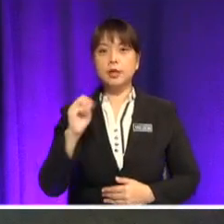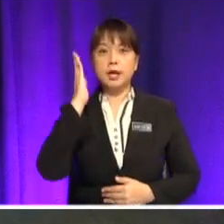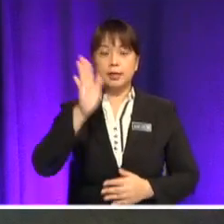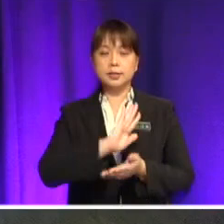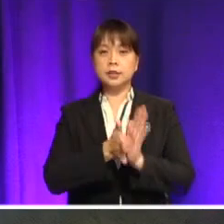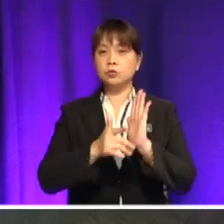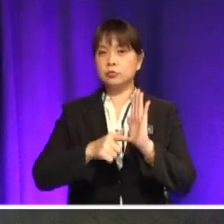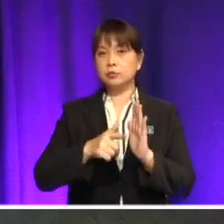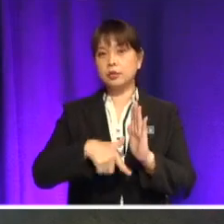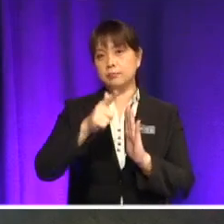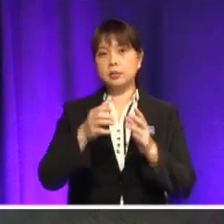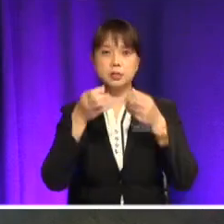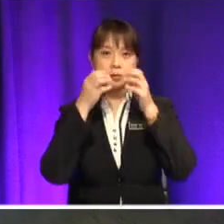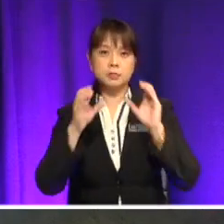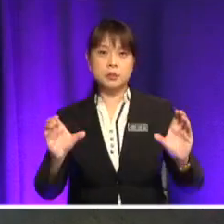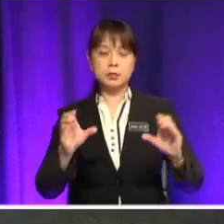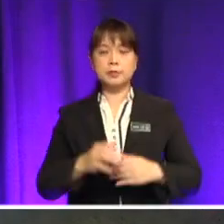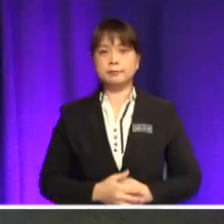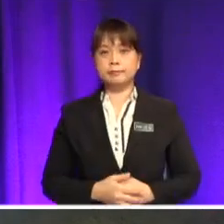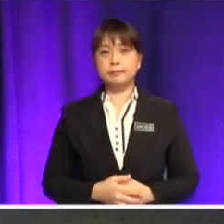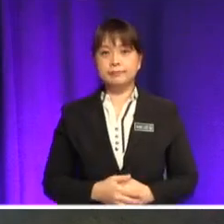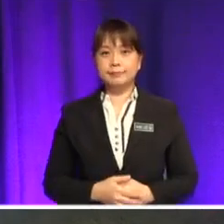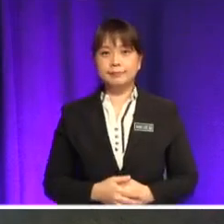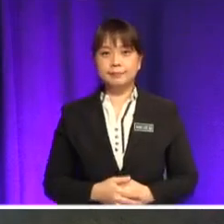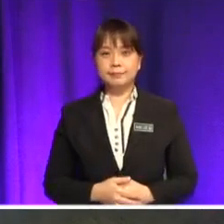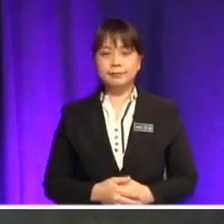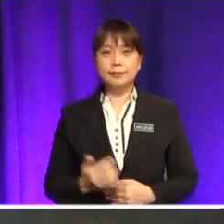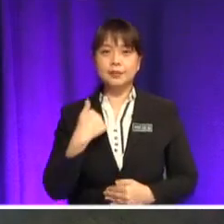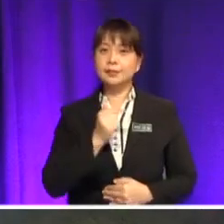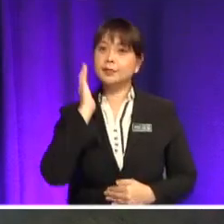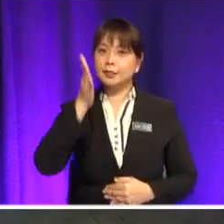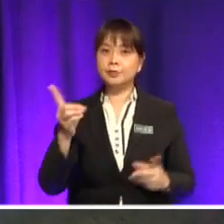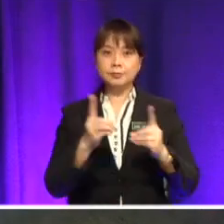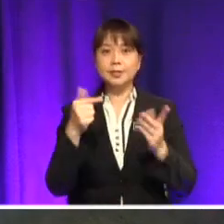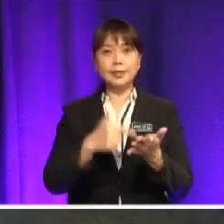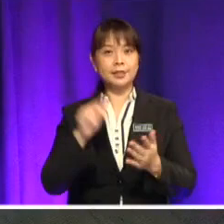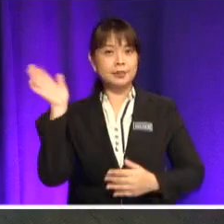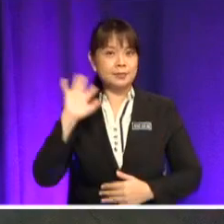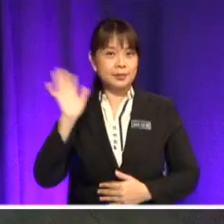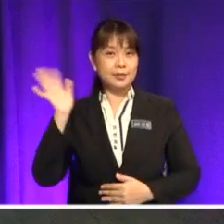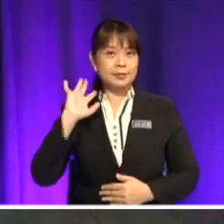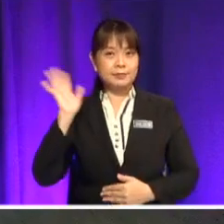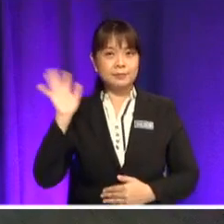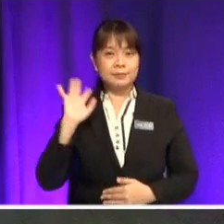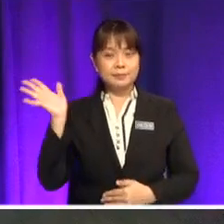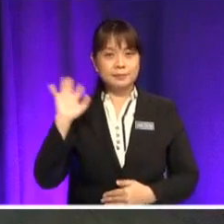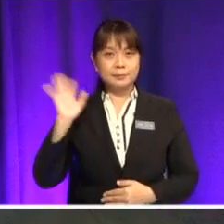kita belajar di sini CPN nama Saya hanifsion Insya Allah kita akan jumpa lagi Bye semua